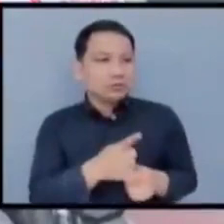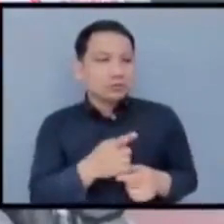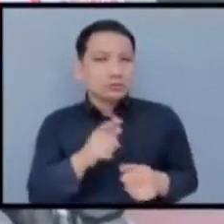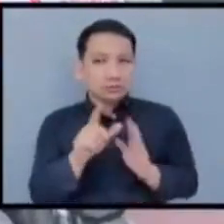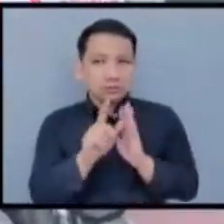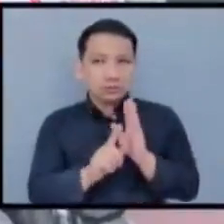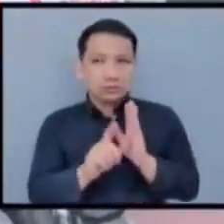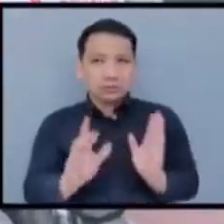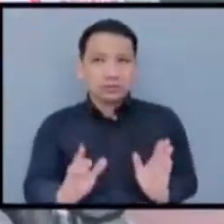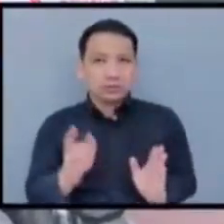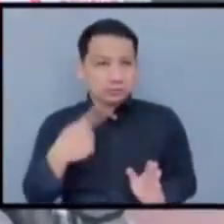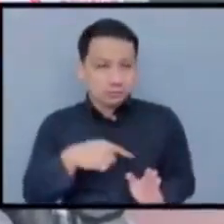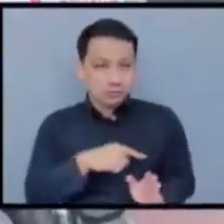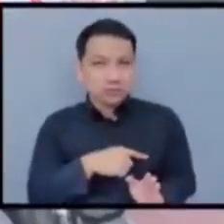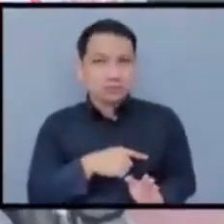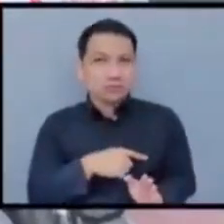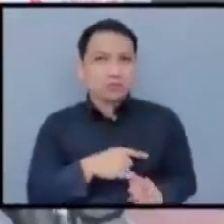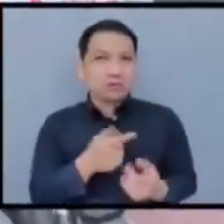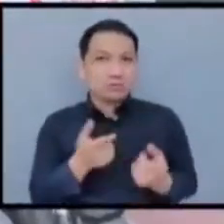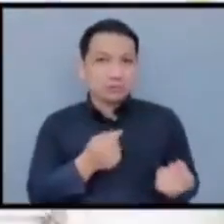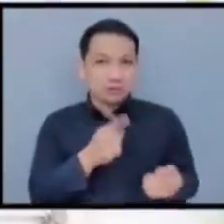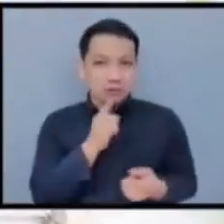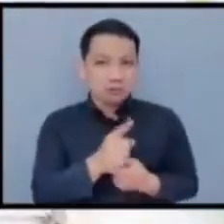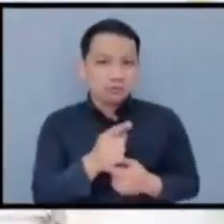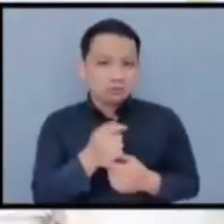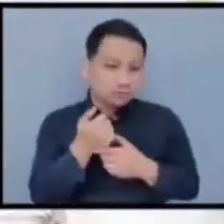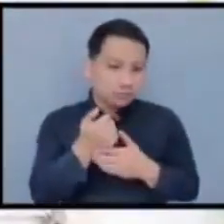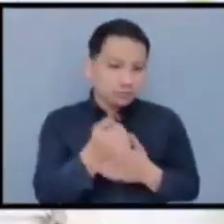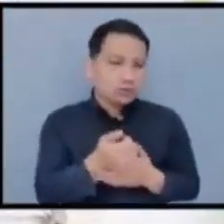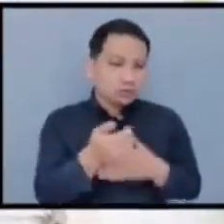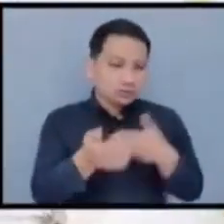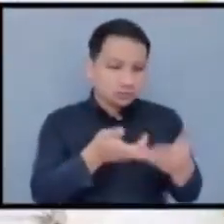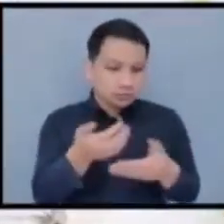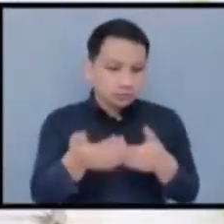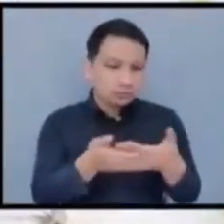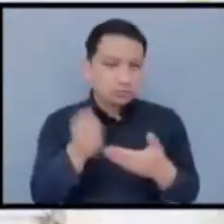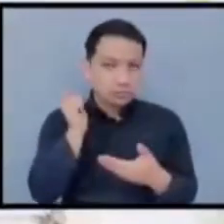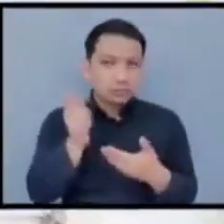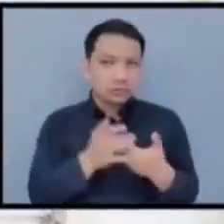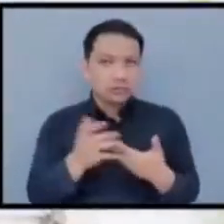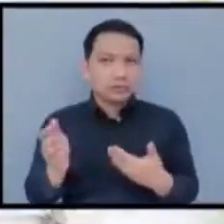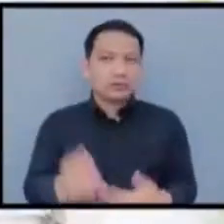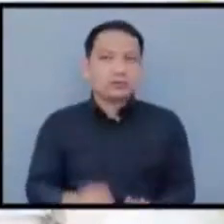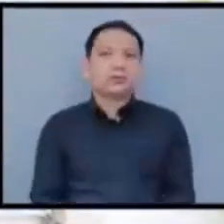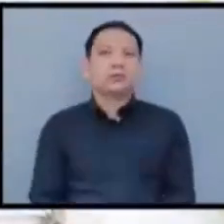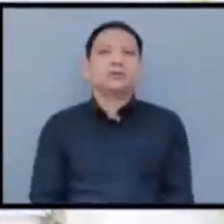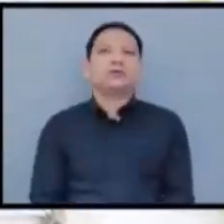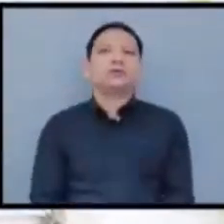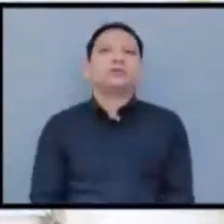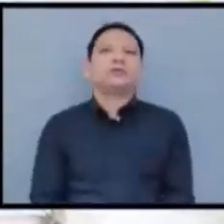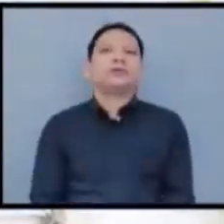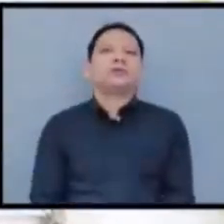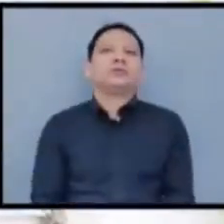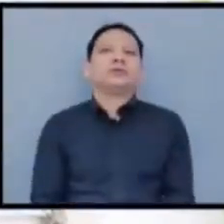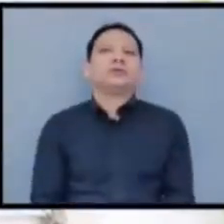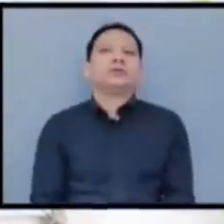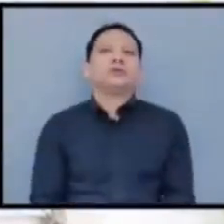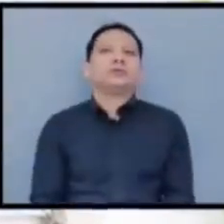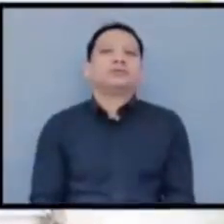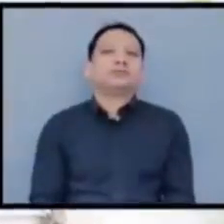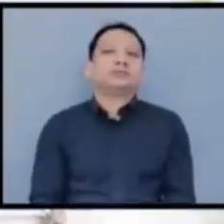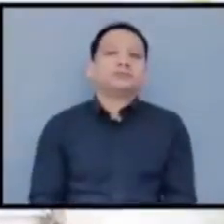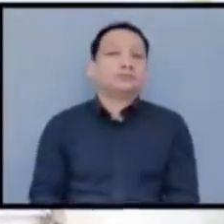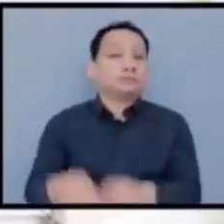also make sure to expedite the process. I am respectfully imploring